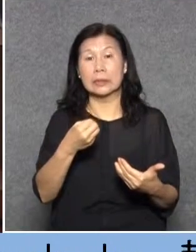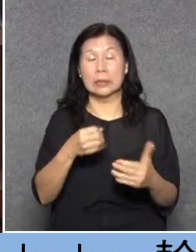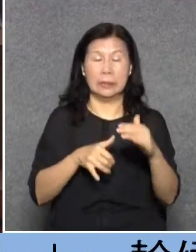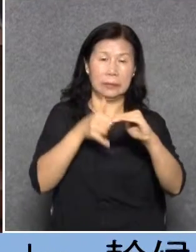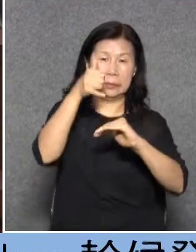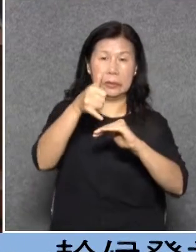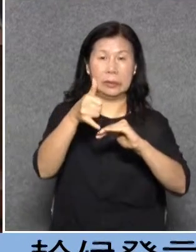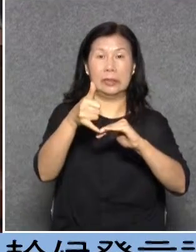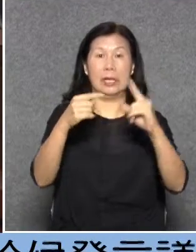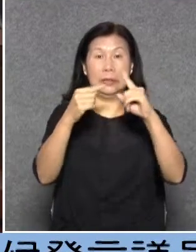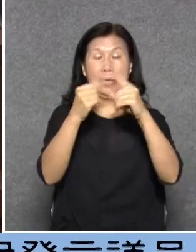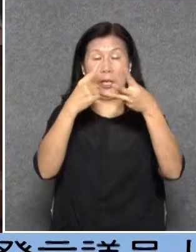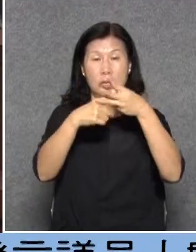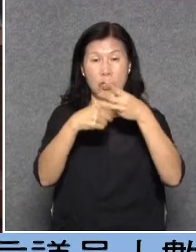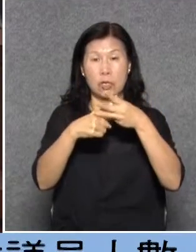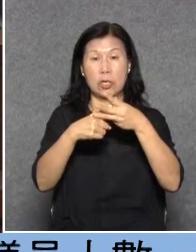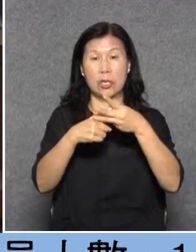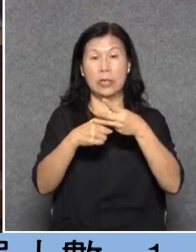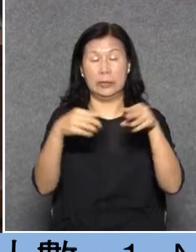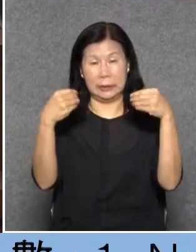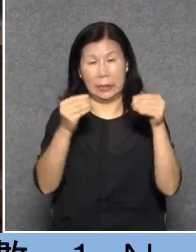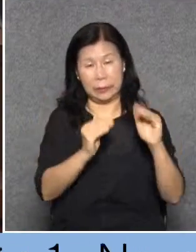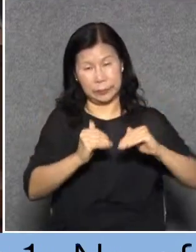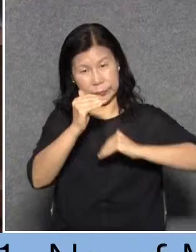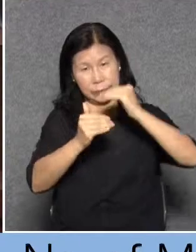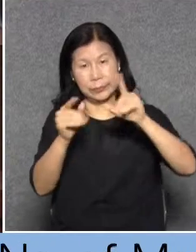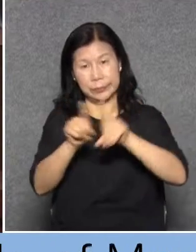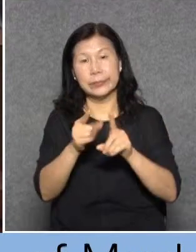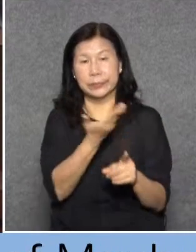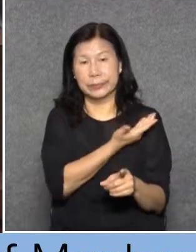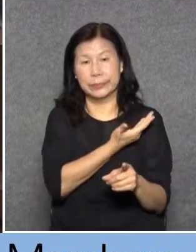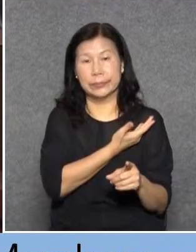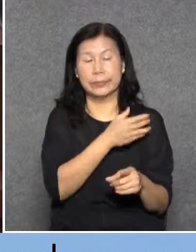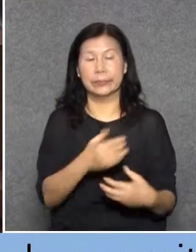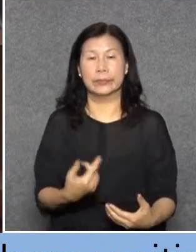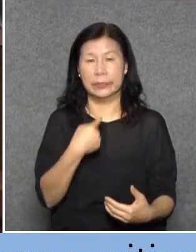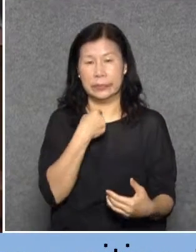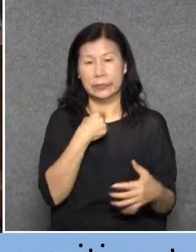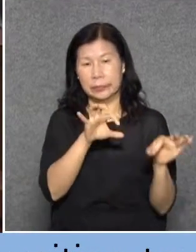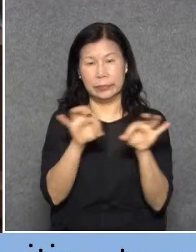社會，這個教訓這個過程我們需要付出的。主席，